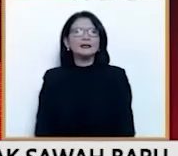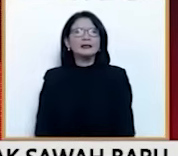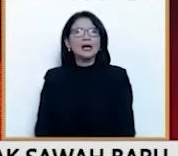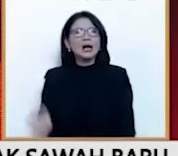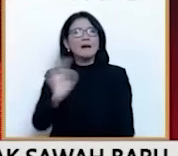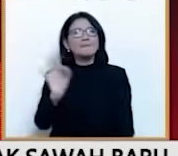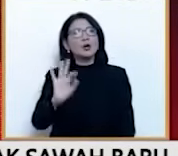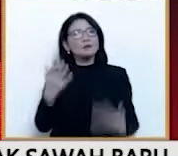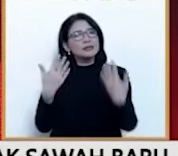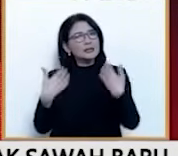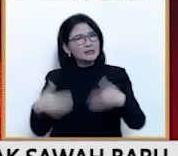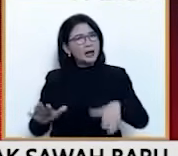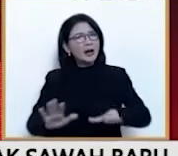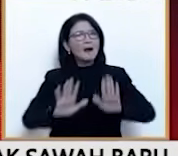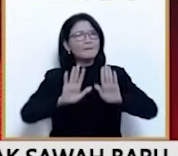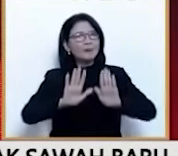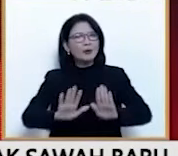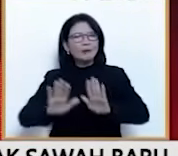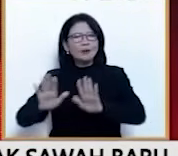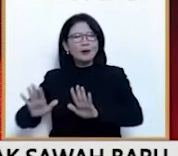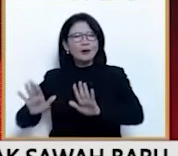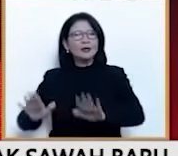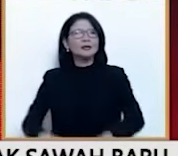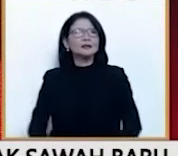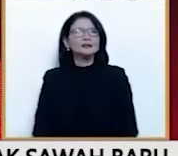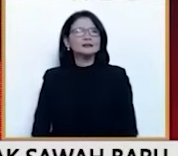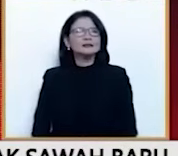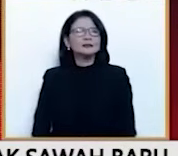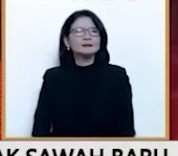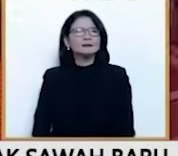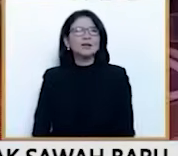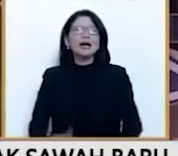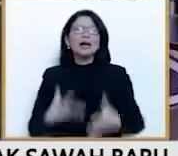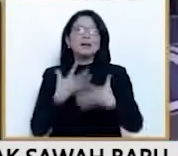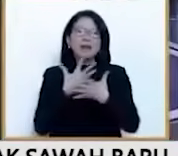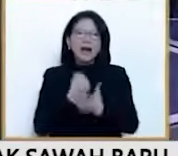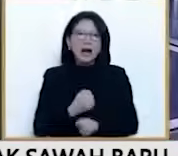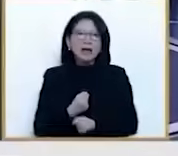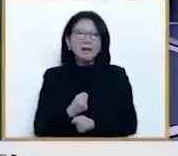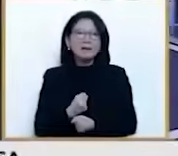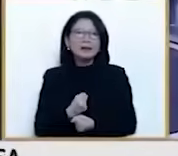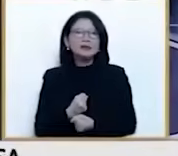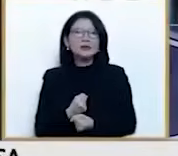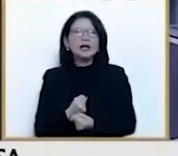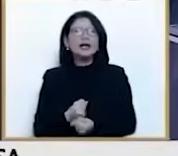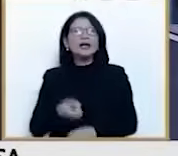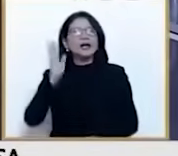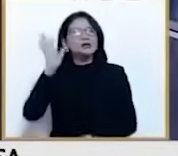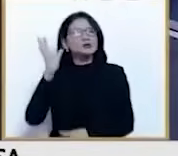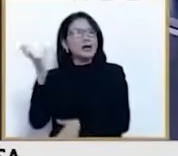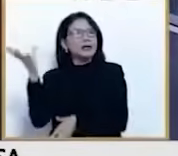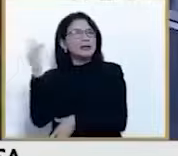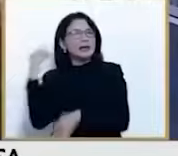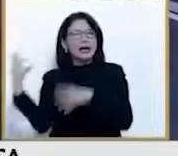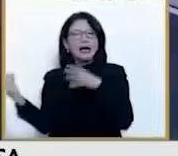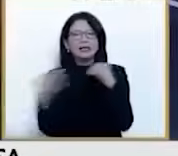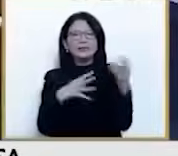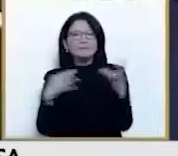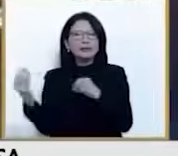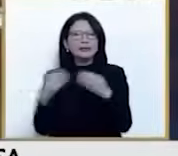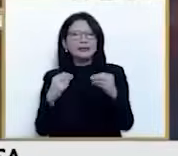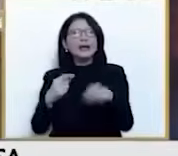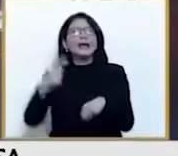selesai. Kerjasamanya mohon. Baik. Dan kita harapkan juga dari apa yang kita dengarkan di debat ketiga ini bisa menjadi